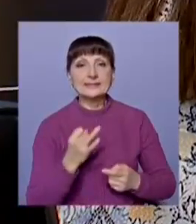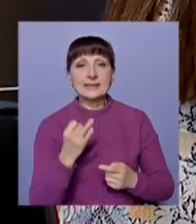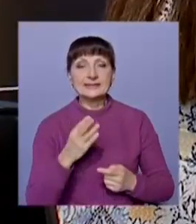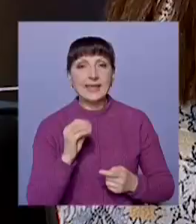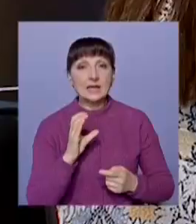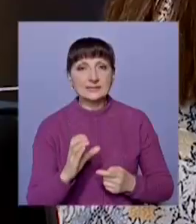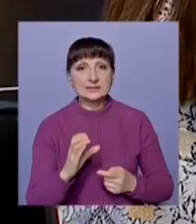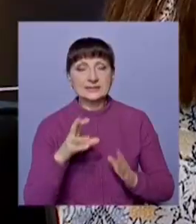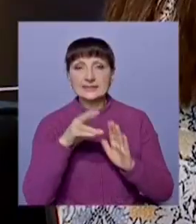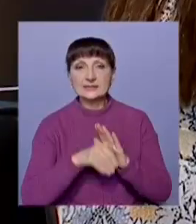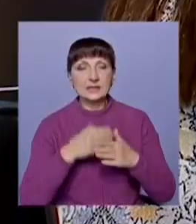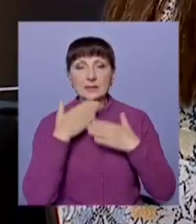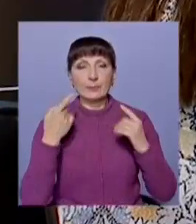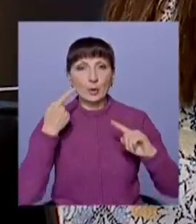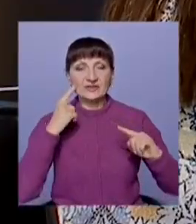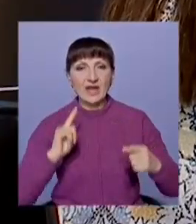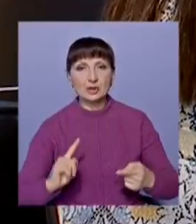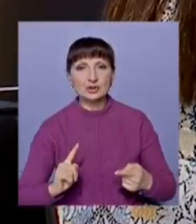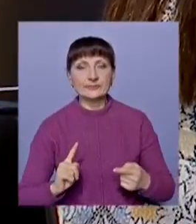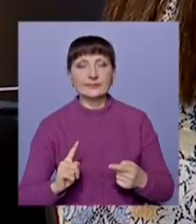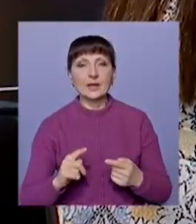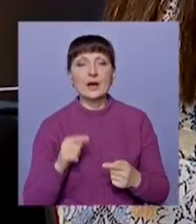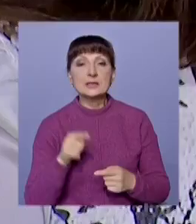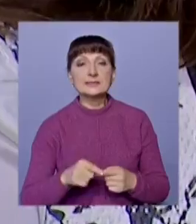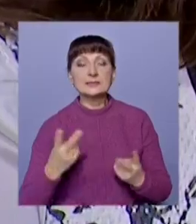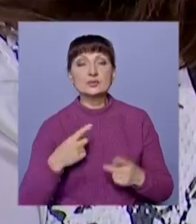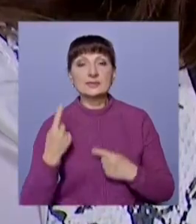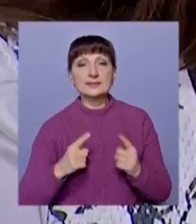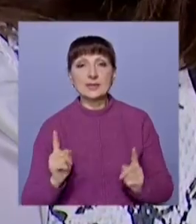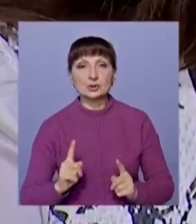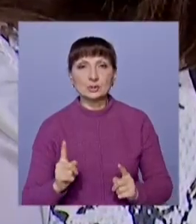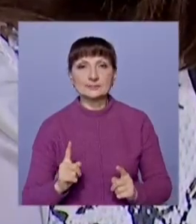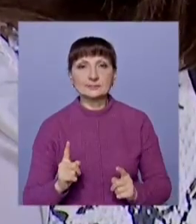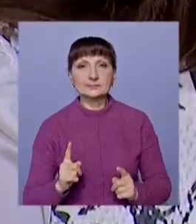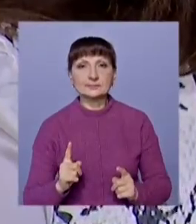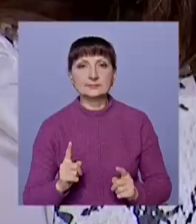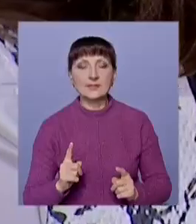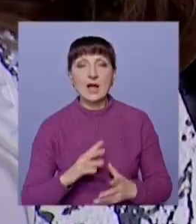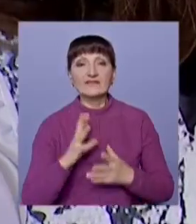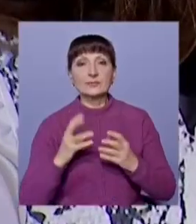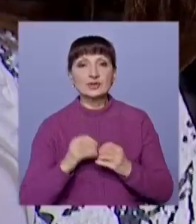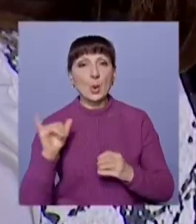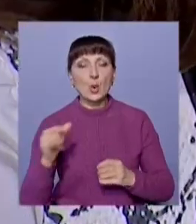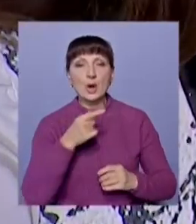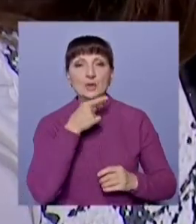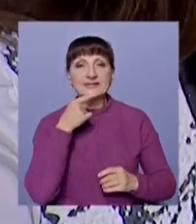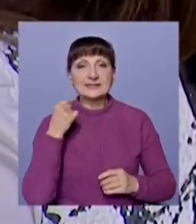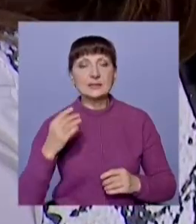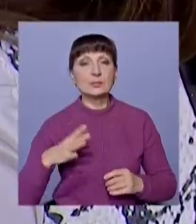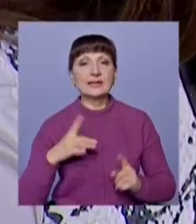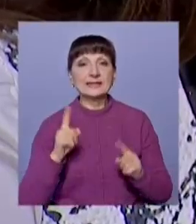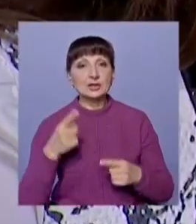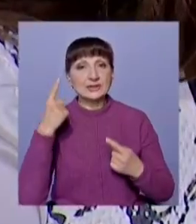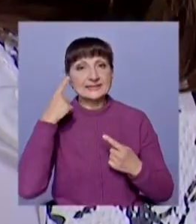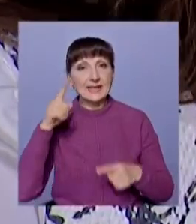ЕАЭС. Здесь нет никаких противоречий. Ну, здесь надо сказать, что вообще у Российской Федерации была даже